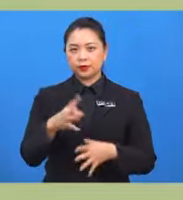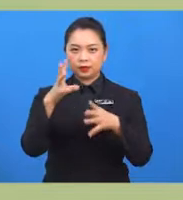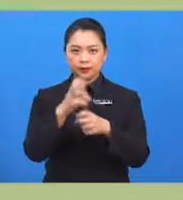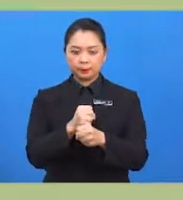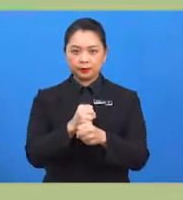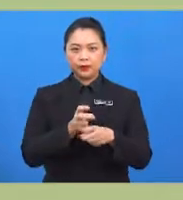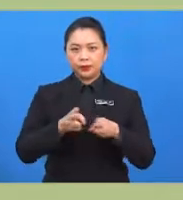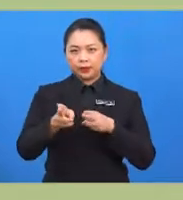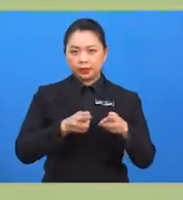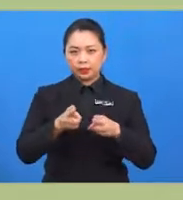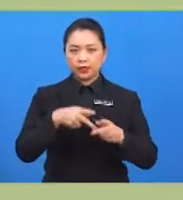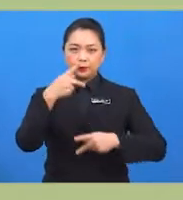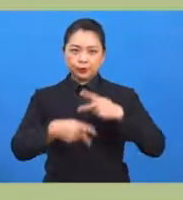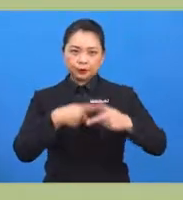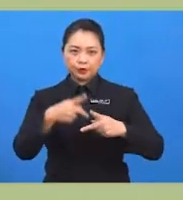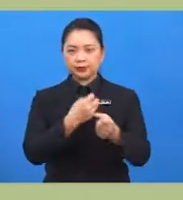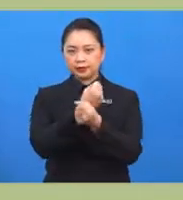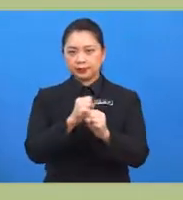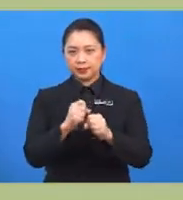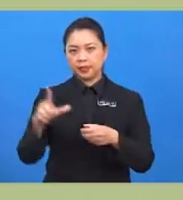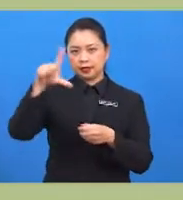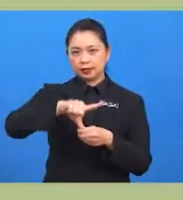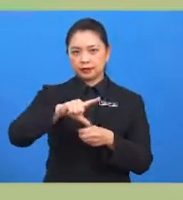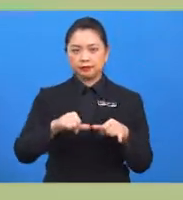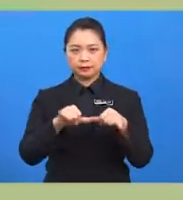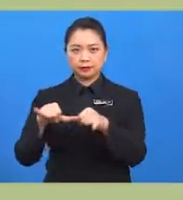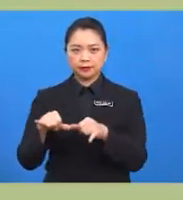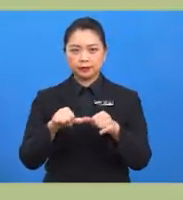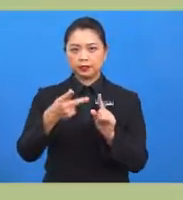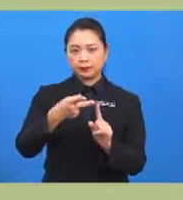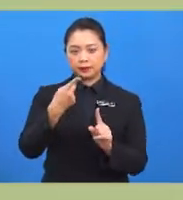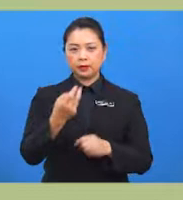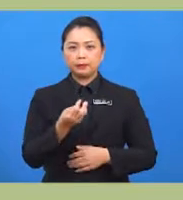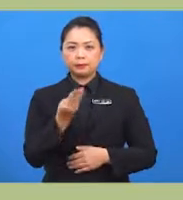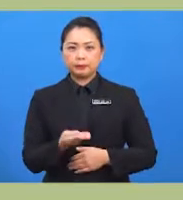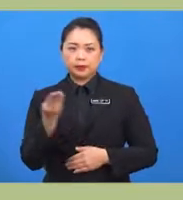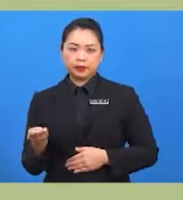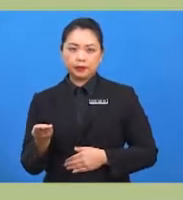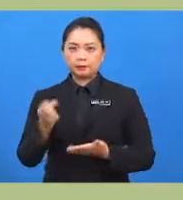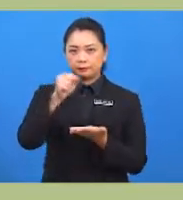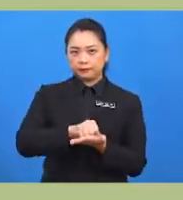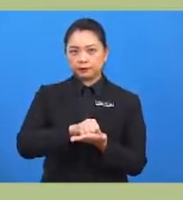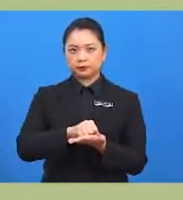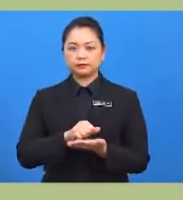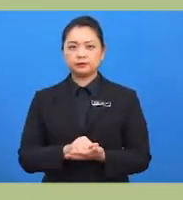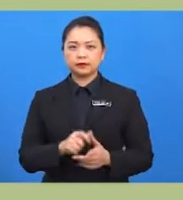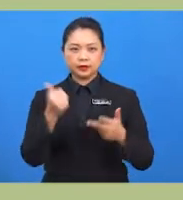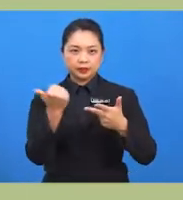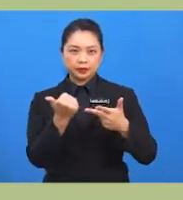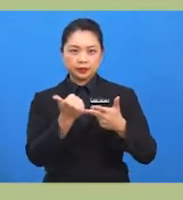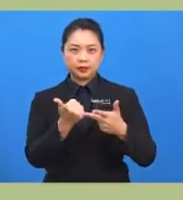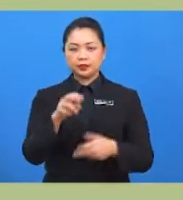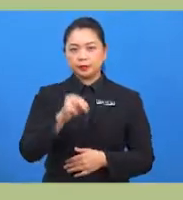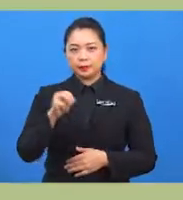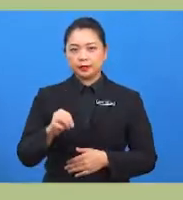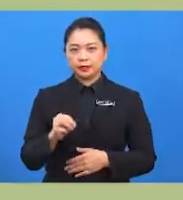menguraikan proses penyediaan larutan viaway daripada bahan pejal dan ketiga